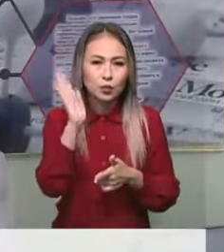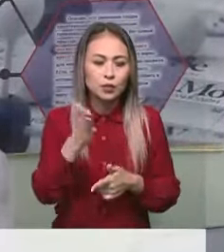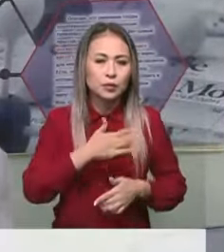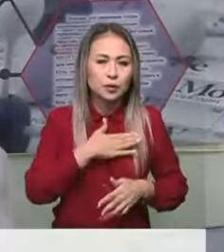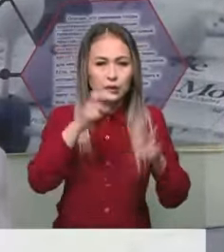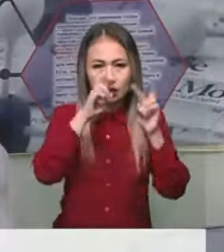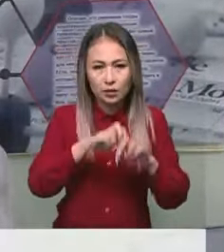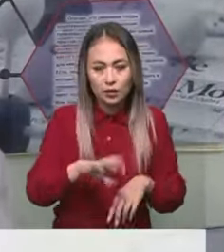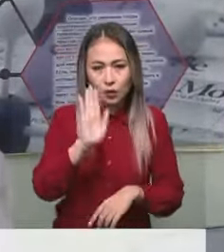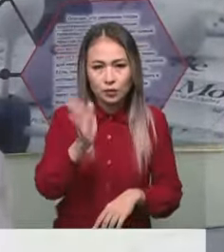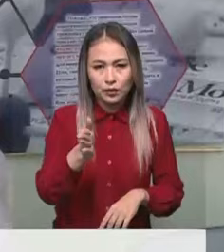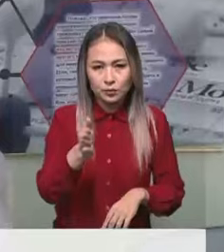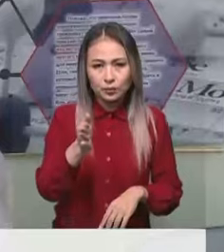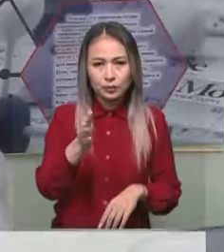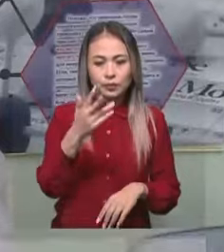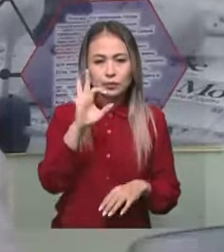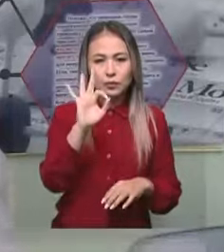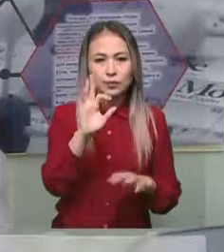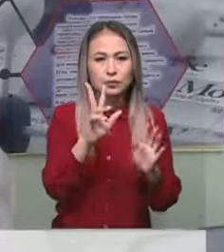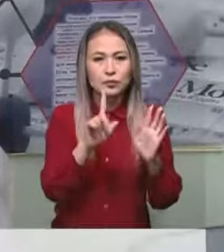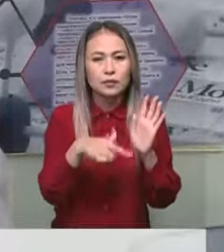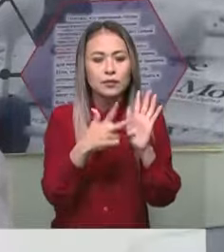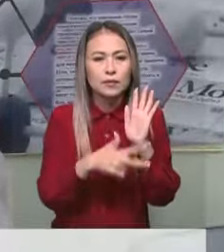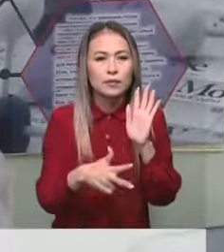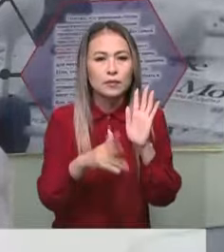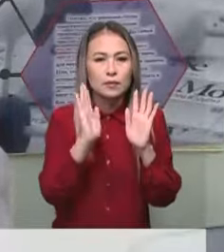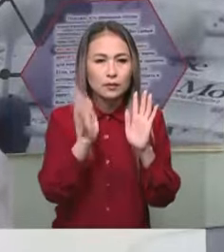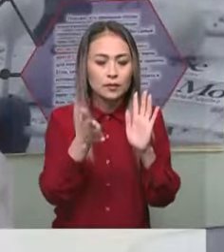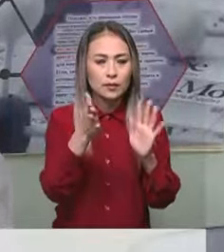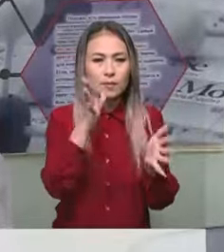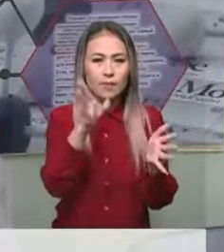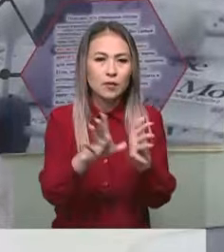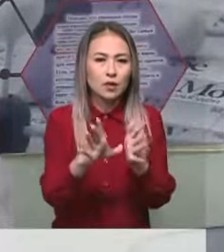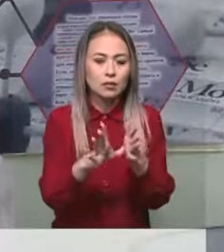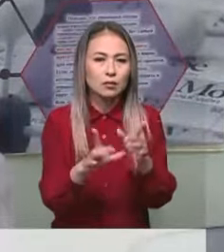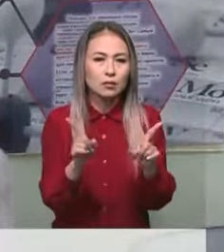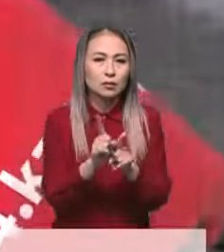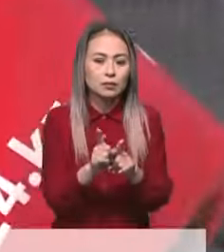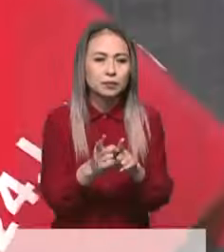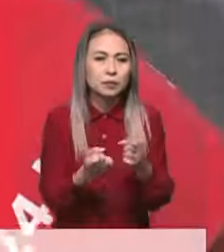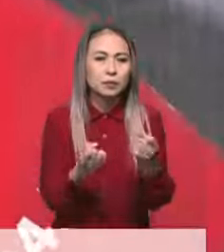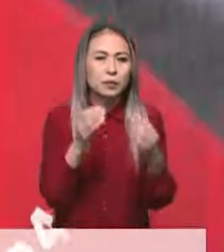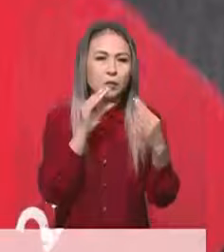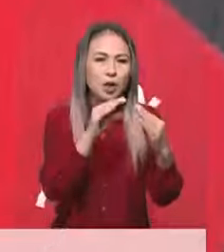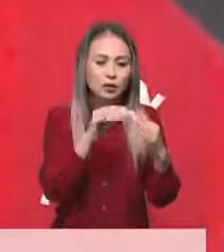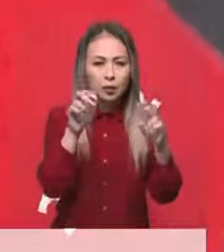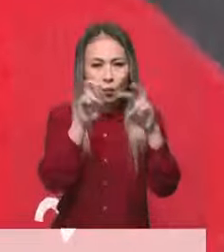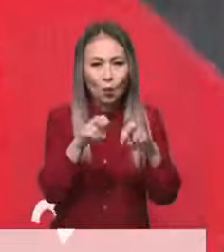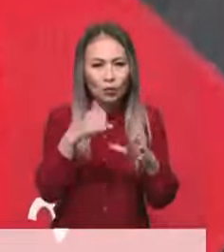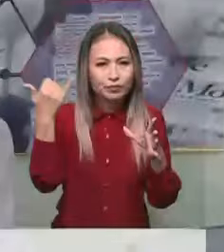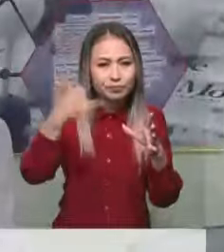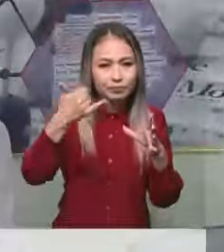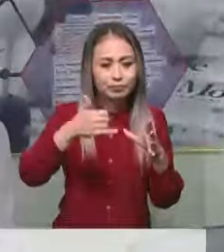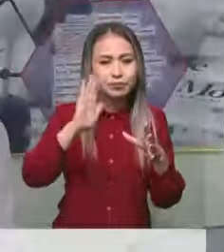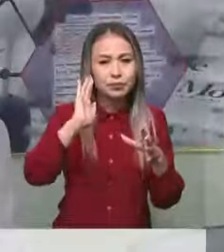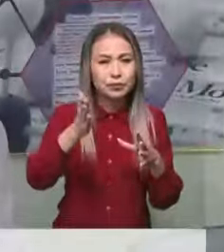тағы да тексеретін боламыз. 0,80 волт энергия алатын болса, біз сразу бұны ойыншық көліктерге тексеріп, оны сынақтан өткізетін